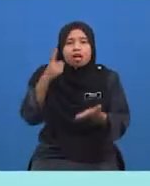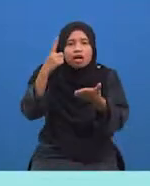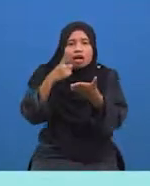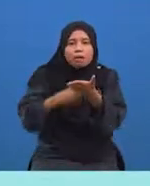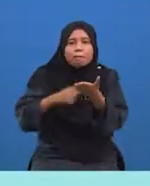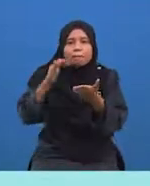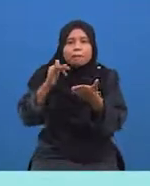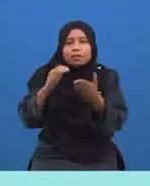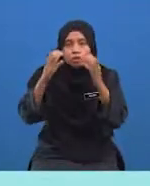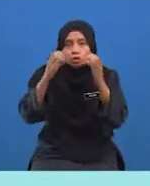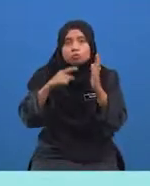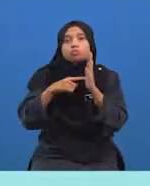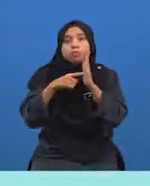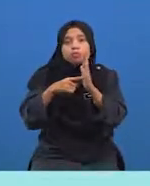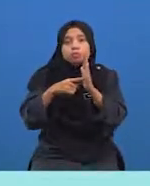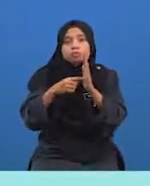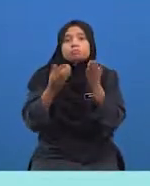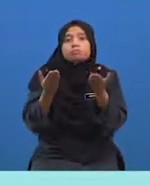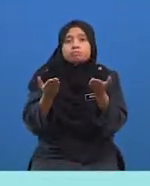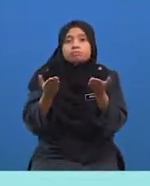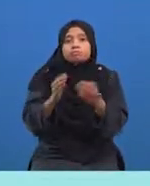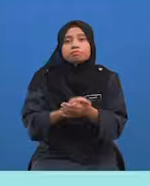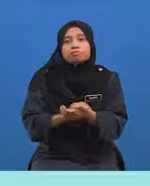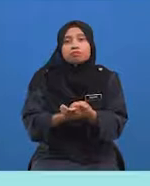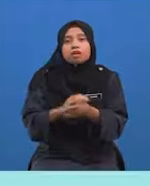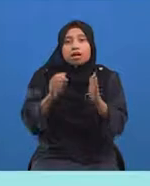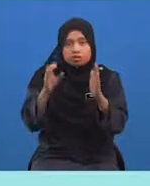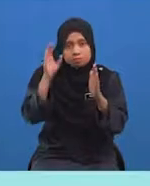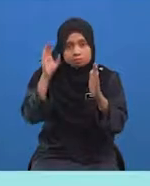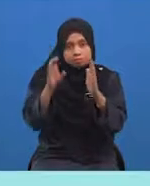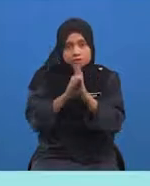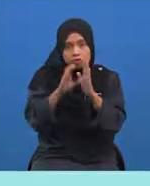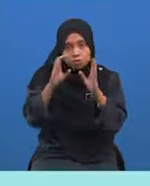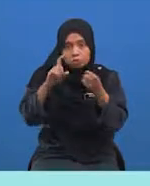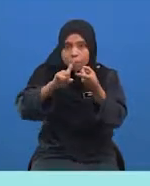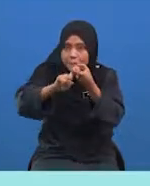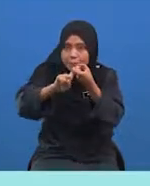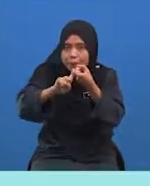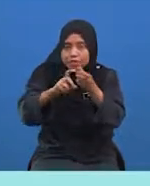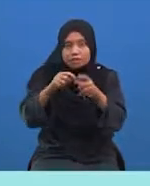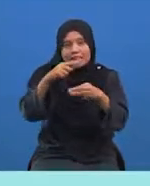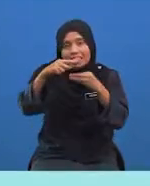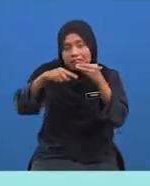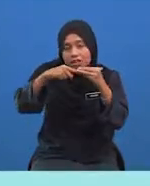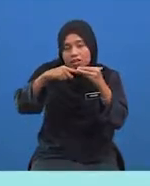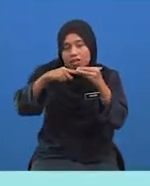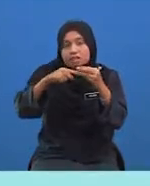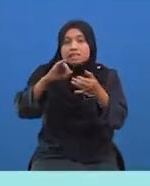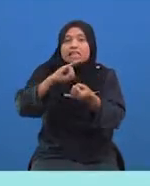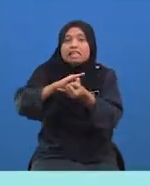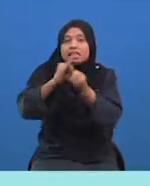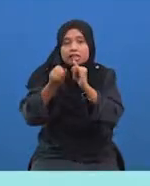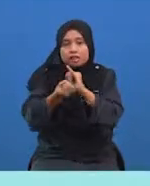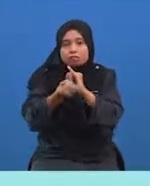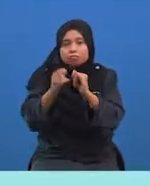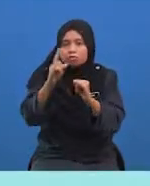Apakah yang telah cikgu paparkan itu? Paparan cikgu ini berkaitan tentang keadaan iklim